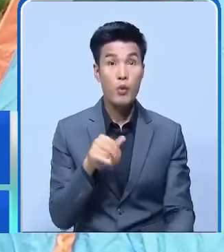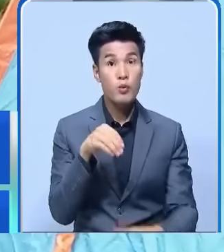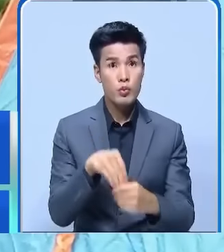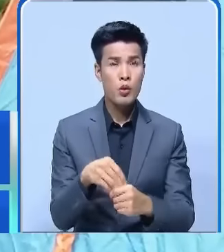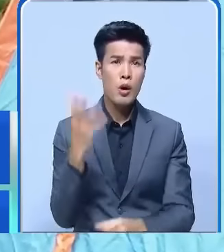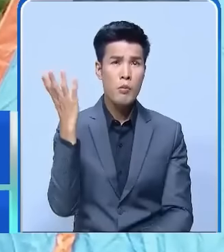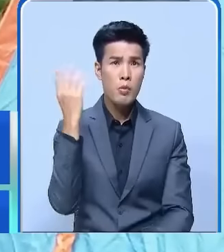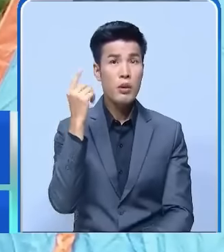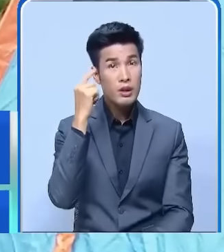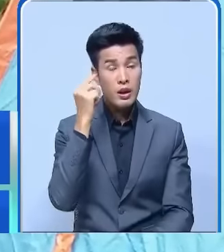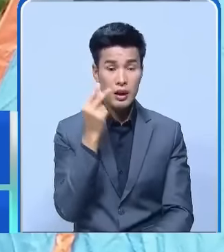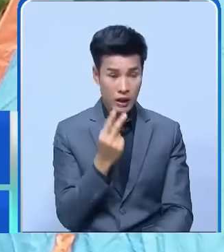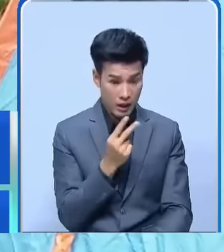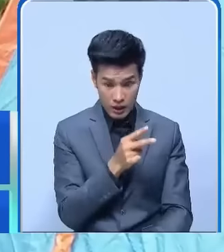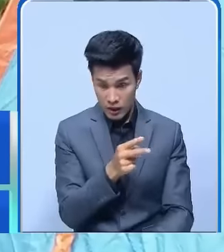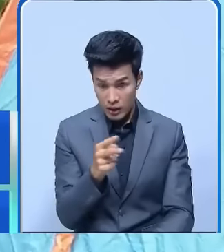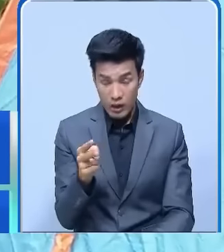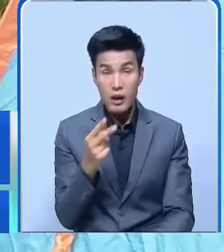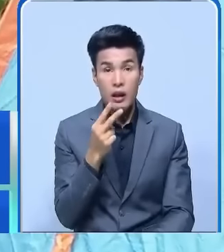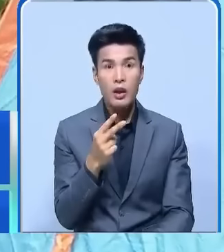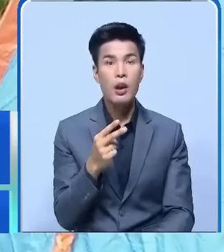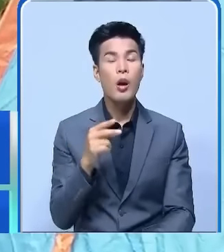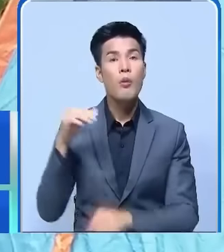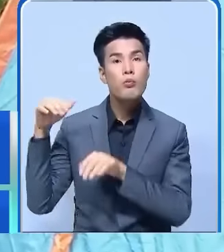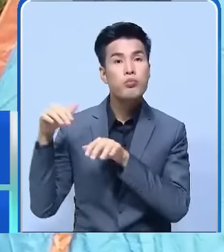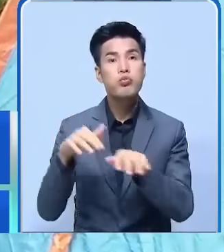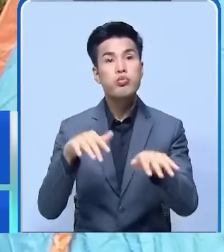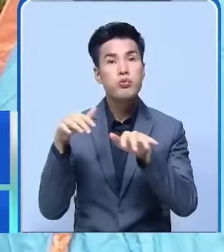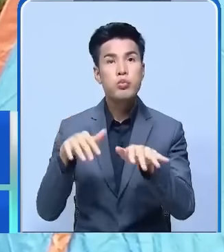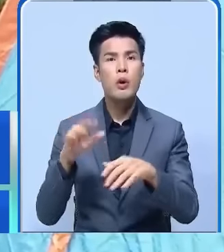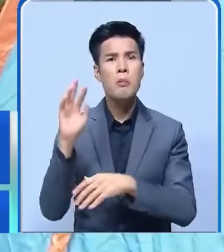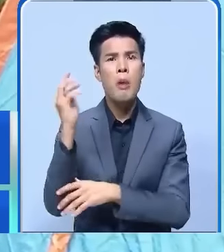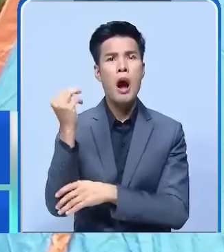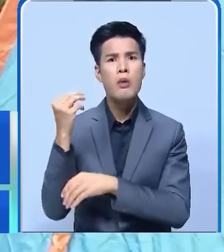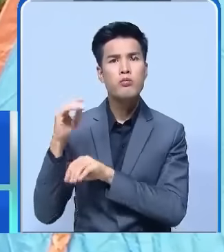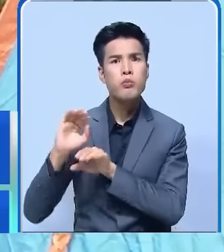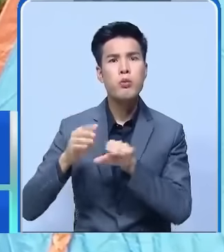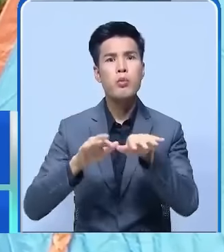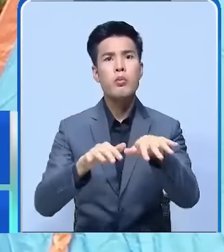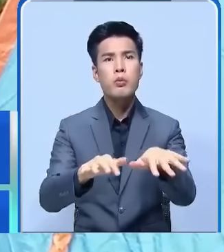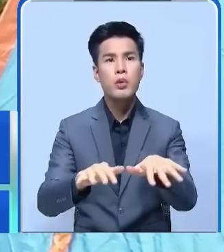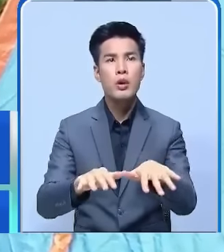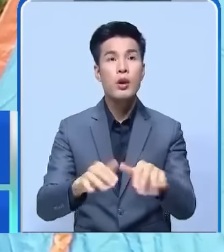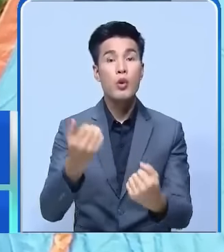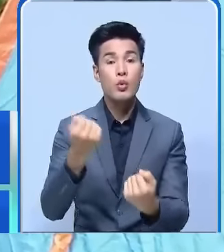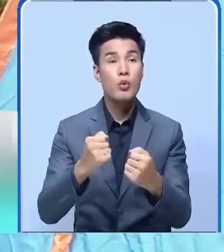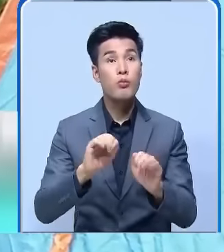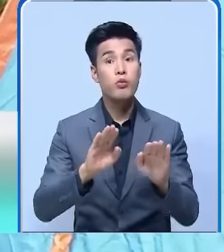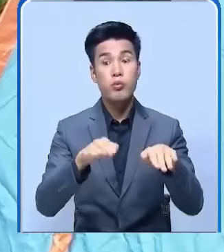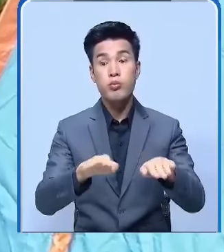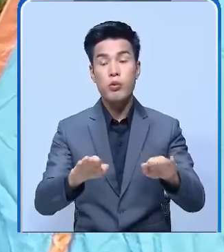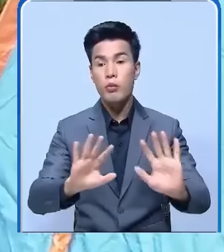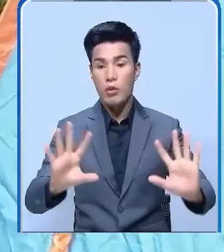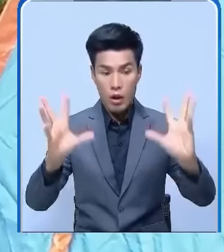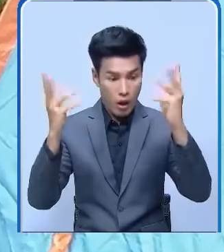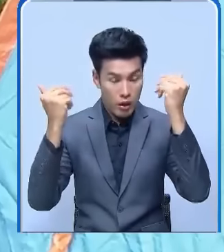หลายคนอาจจะได้เห็นภาพข่าวครับน้ำป่าไหลหลากพร้อมทั้งท้องซุ่มครับไหลเข้าท่วมหมู่บ้านแห่งนี้พัดพารถยนต์จำนวน2คันหายไปในพริบต